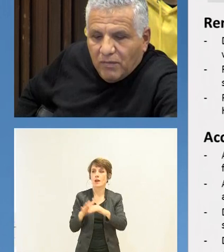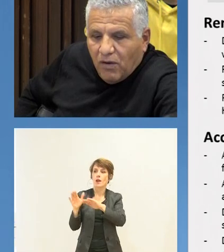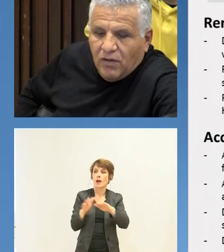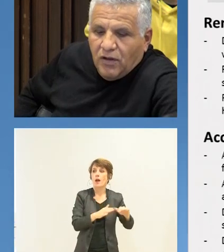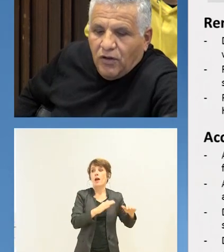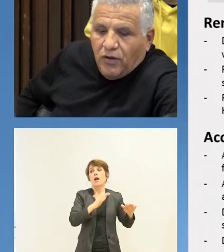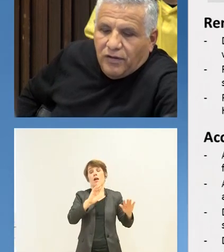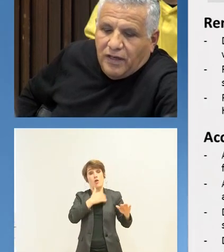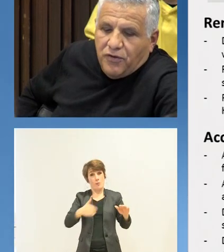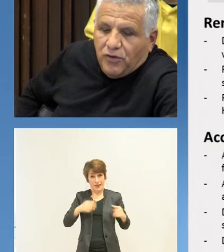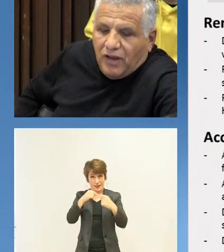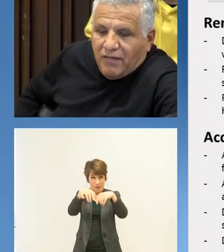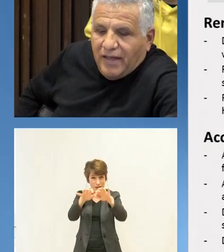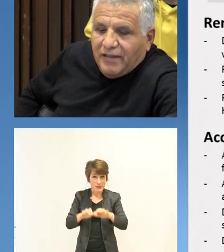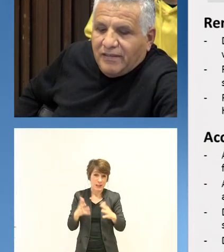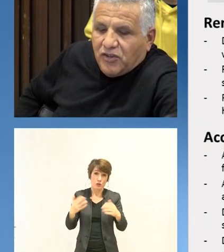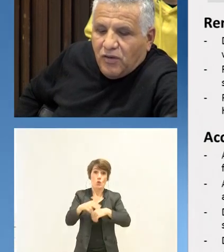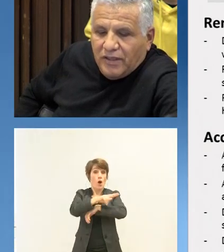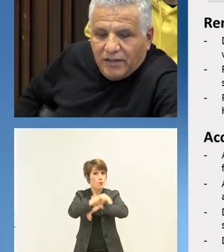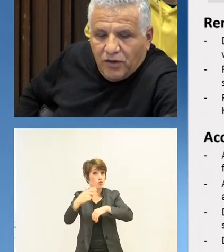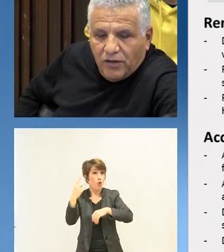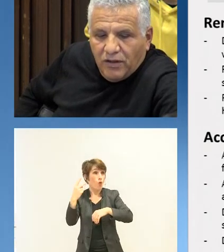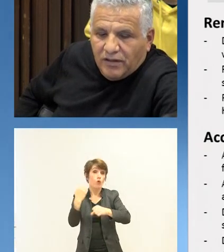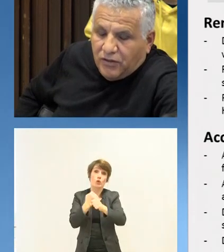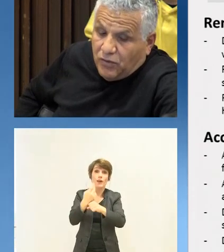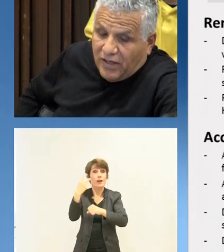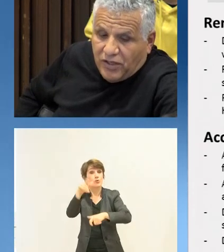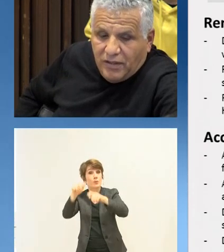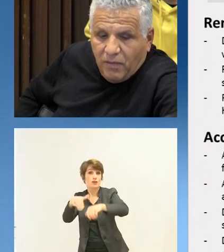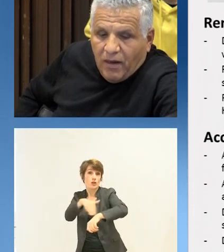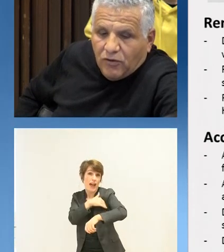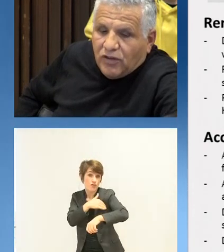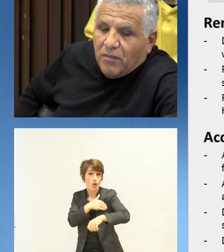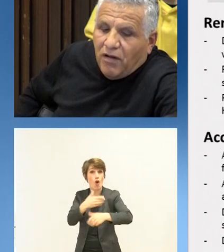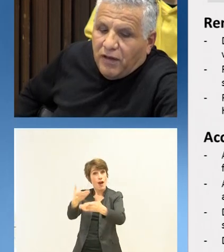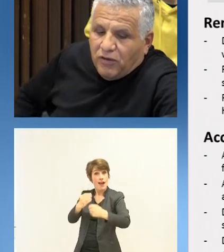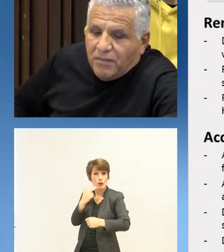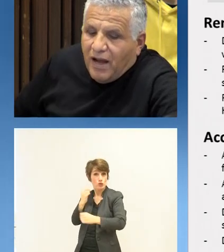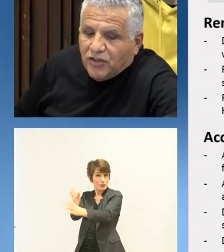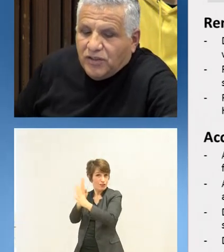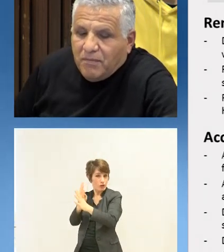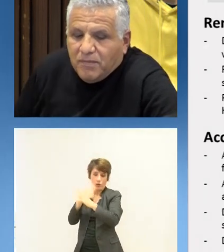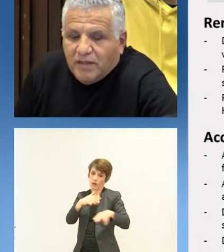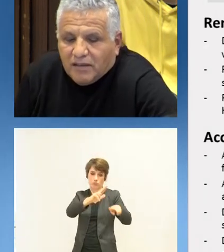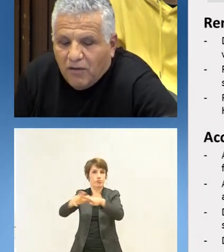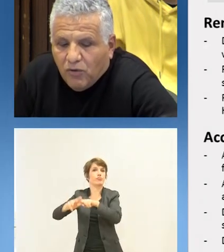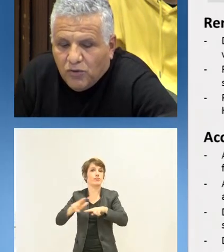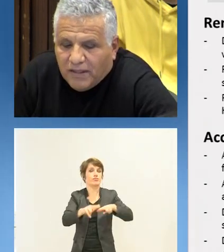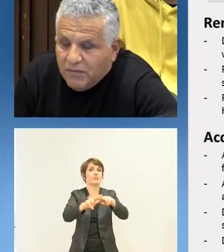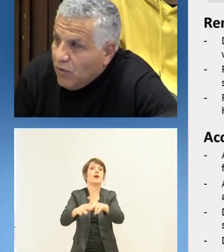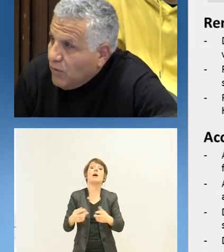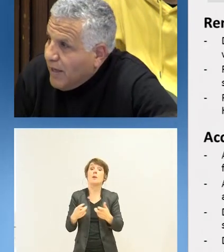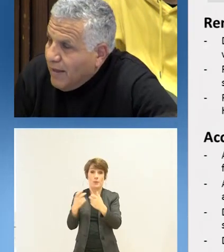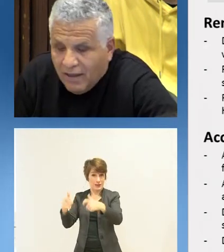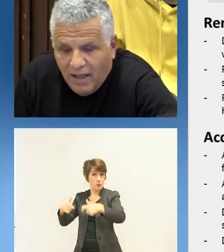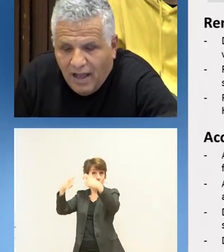renouvellement des lieux de travail des agents et d'accueil des usagers notamment avec le démarrage des travaux du